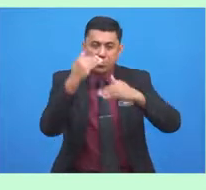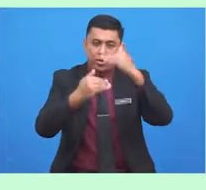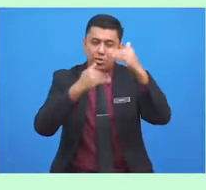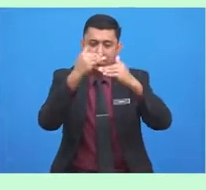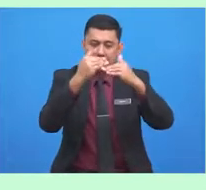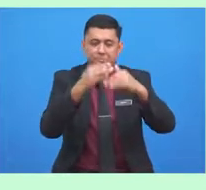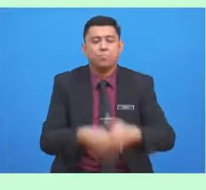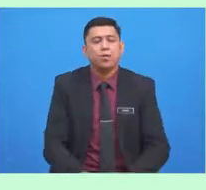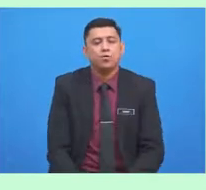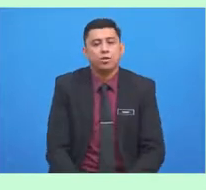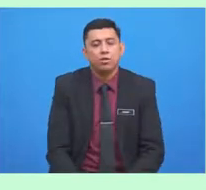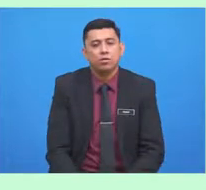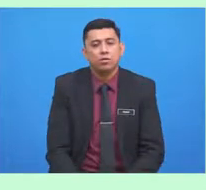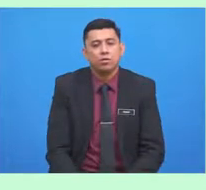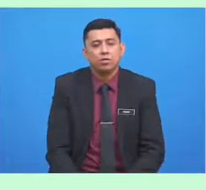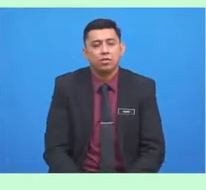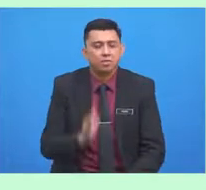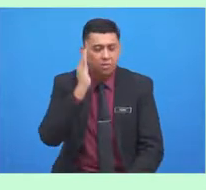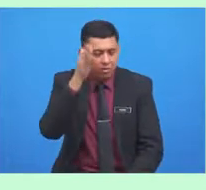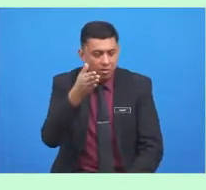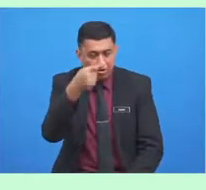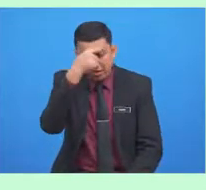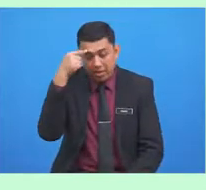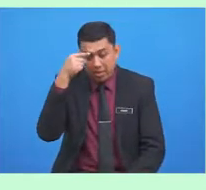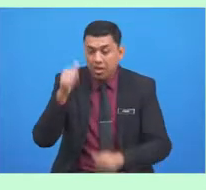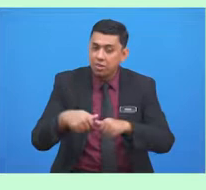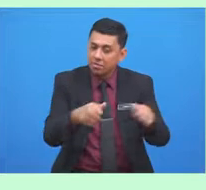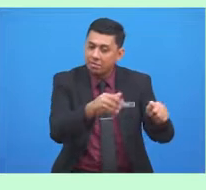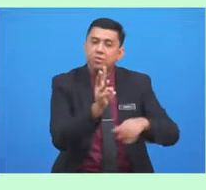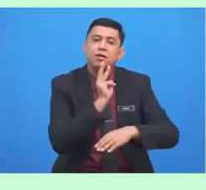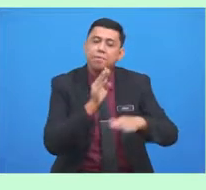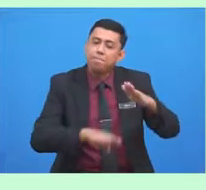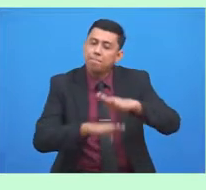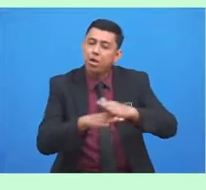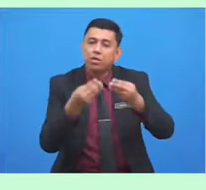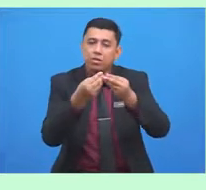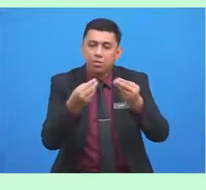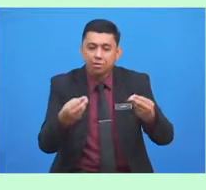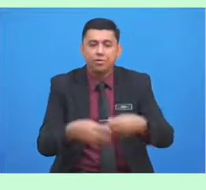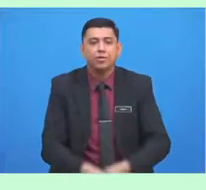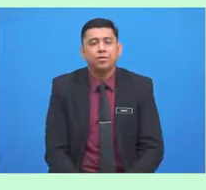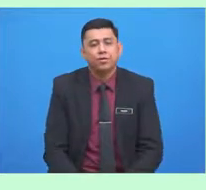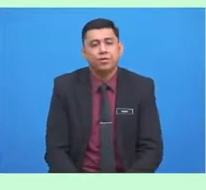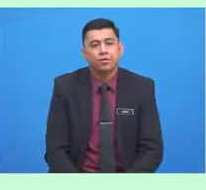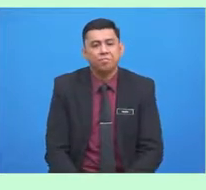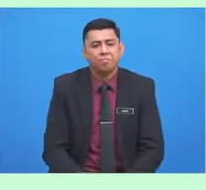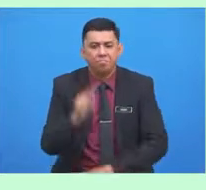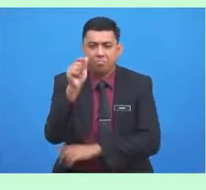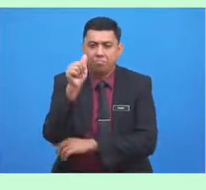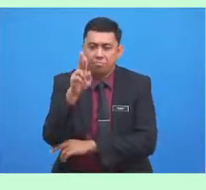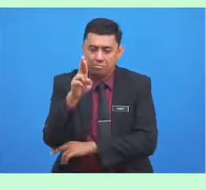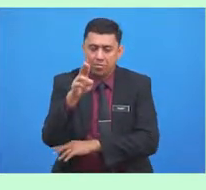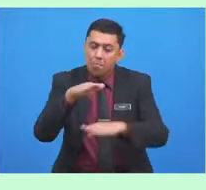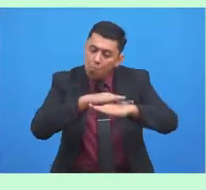untuk pembandaran akan mengurangkan aliran air bawah tanah. Penyiminan dan penerapan tar